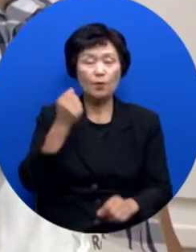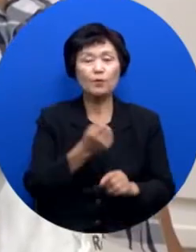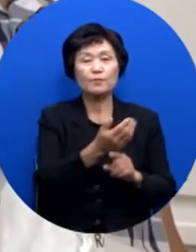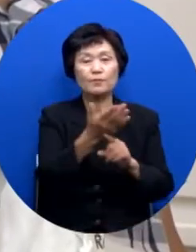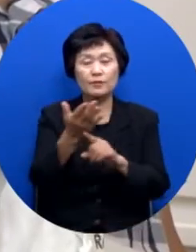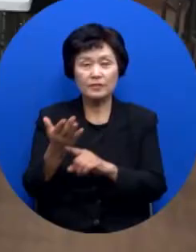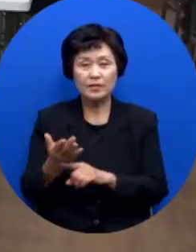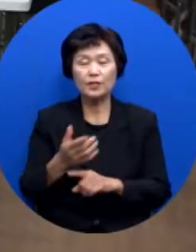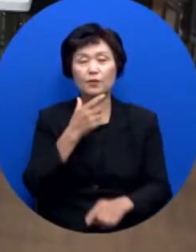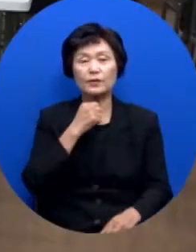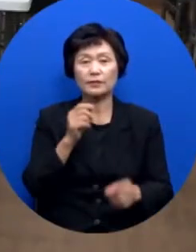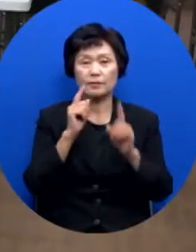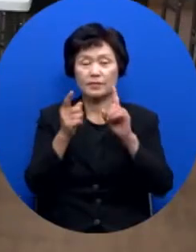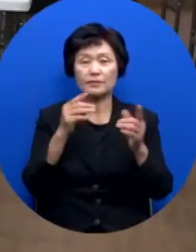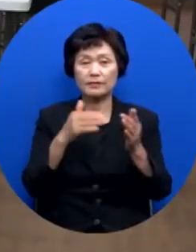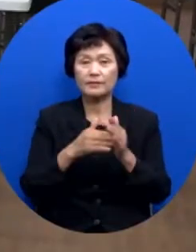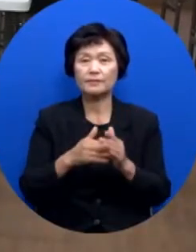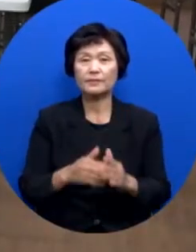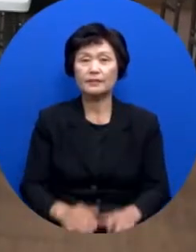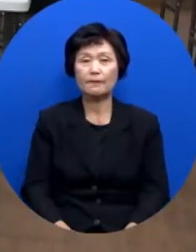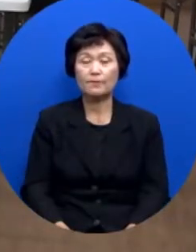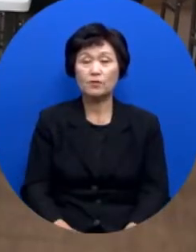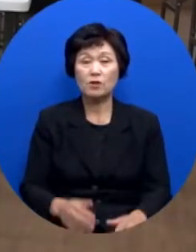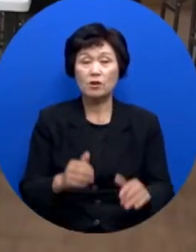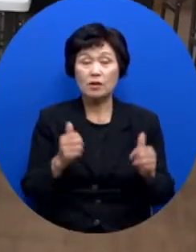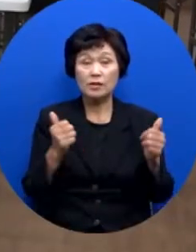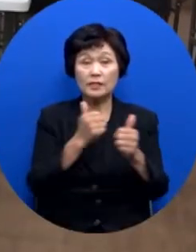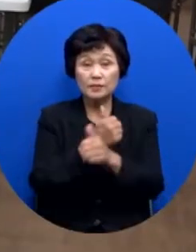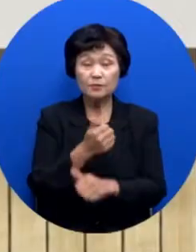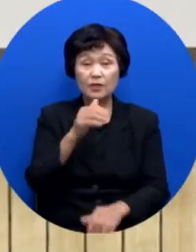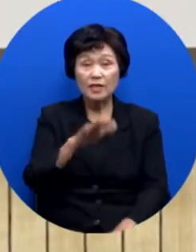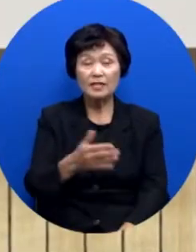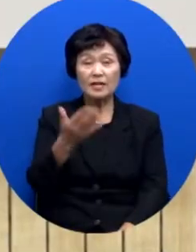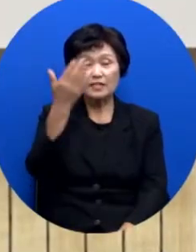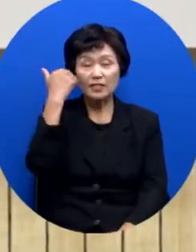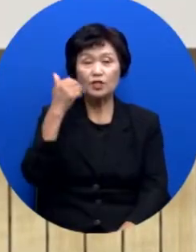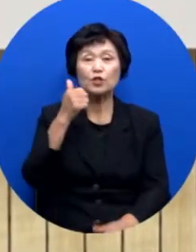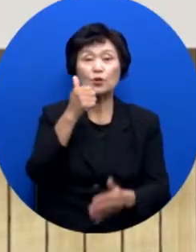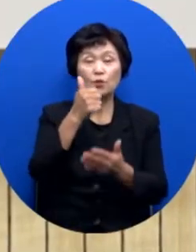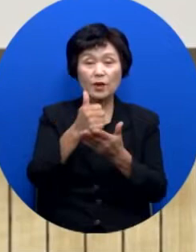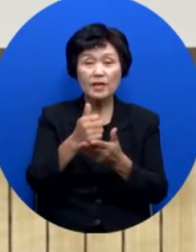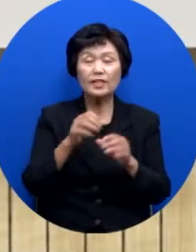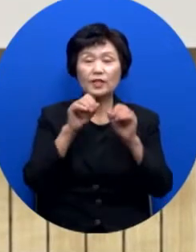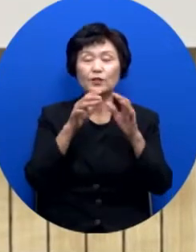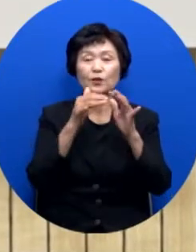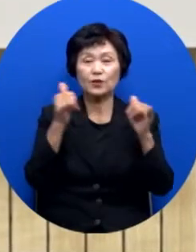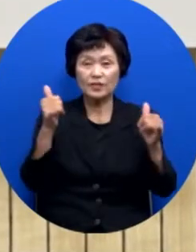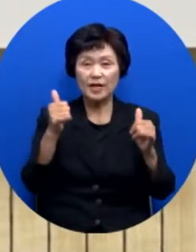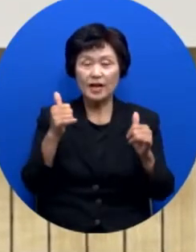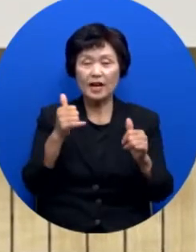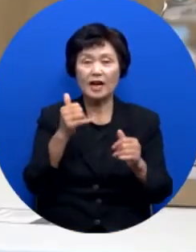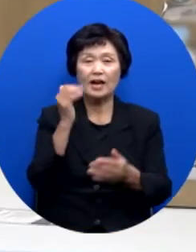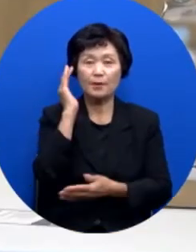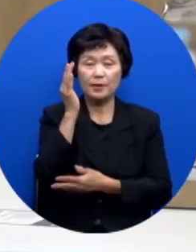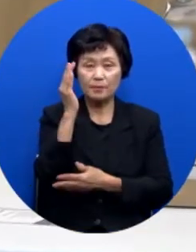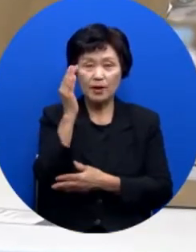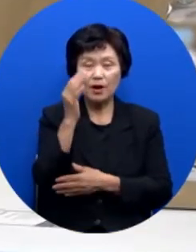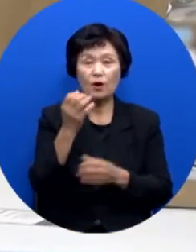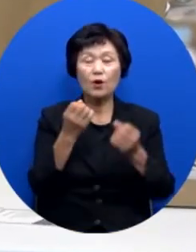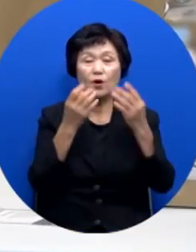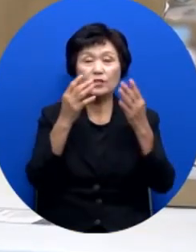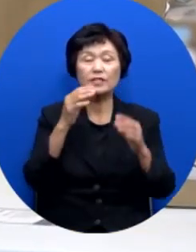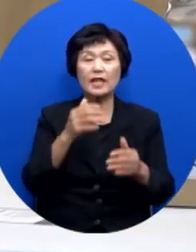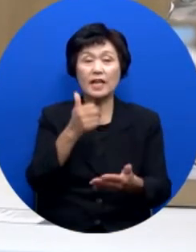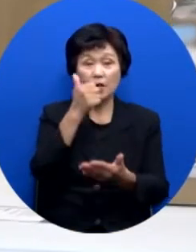말했습니다. 2부 대표회장 이취임식에서는 전임 회장 강형민 선교사가 이임사를, 이은용 신임